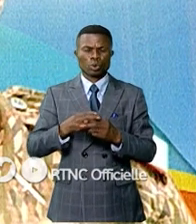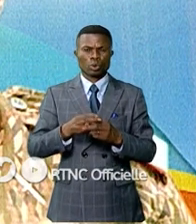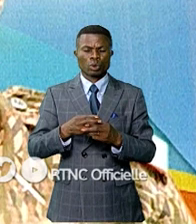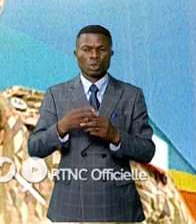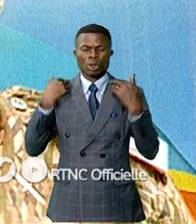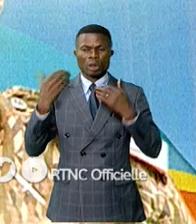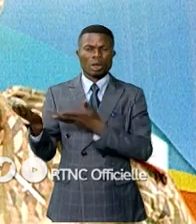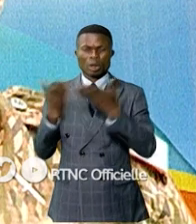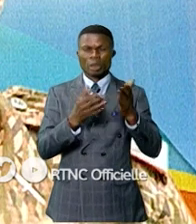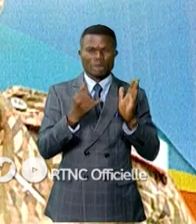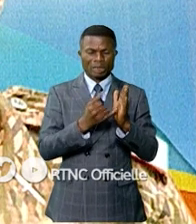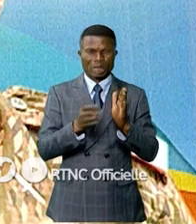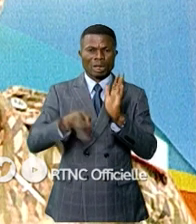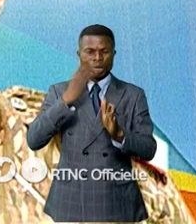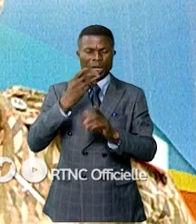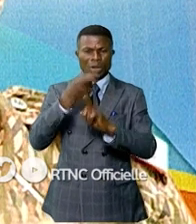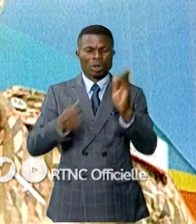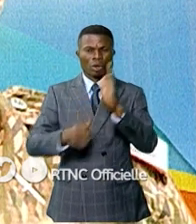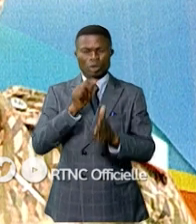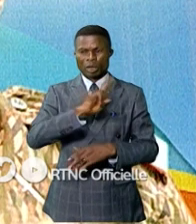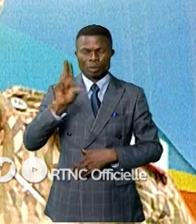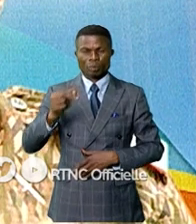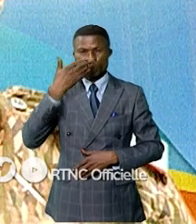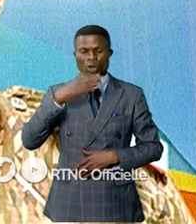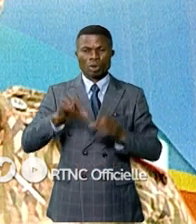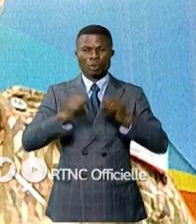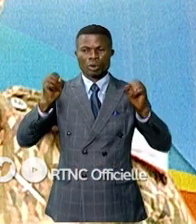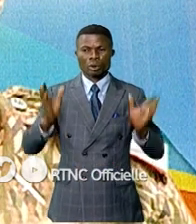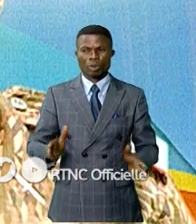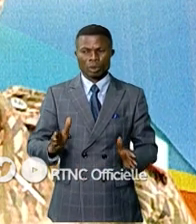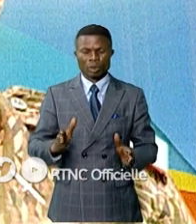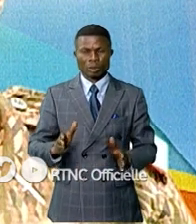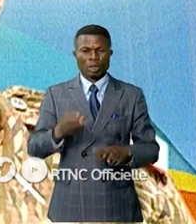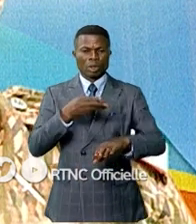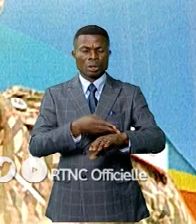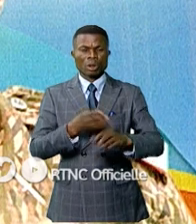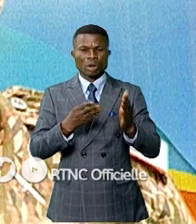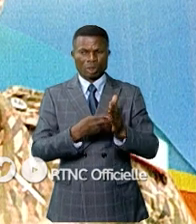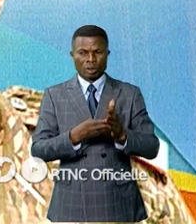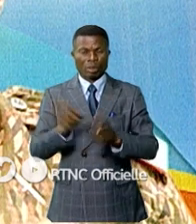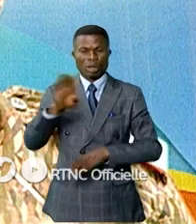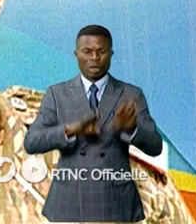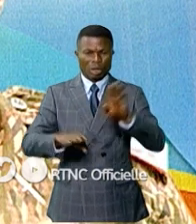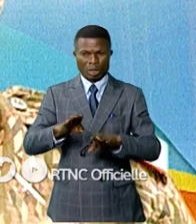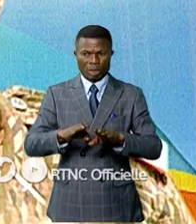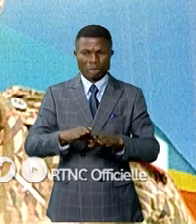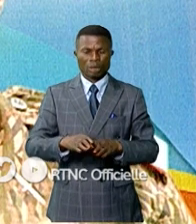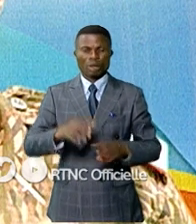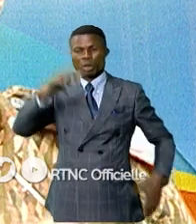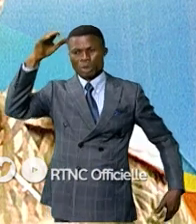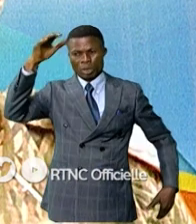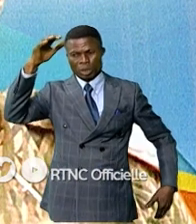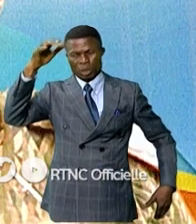corps est prévue ce samedi 14 novembre 2020 à l'hôpital du cinquantenaire à partir de 9h et l'enterrement aura lieu au nécropole